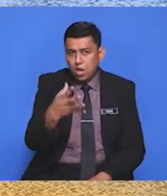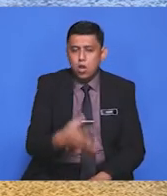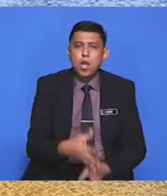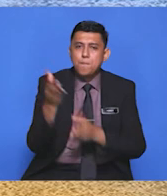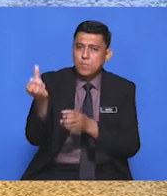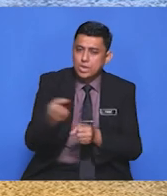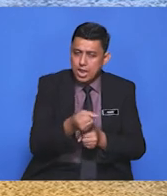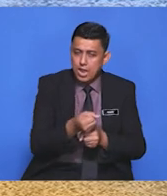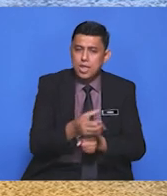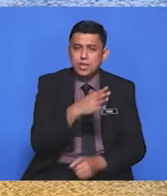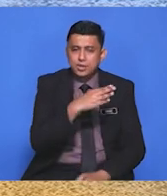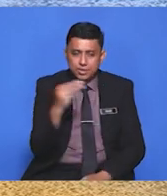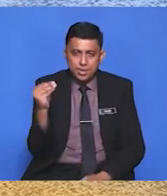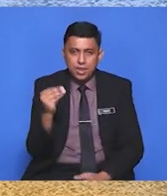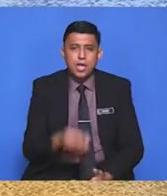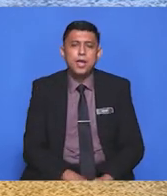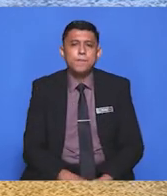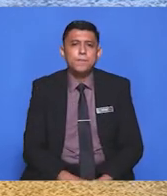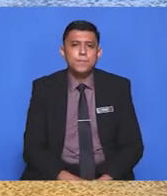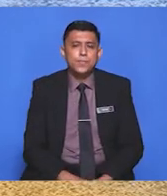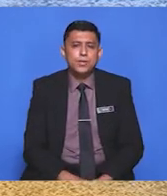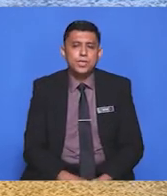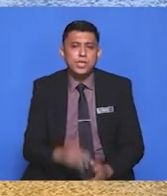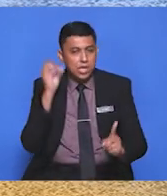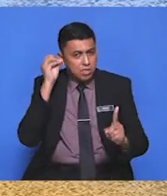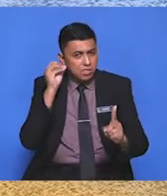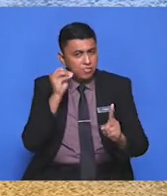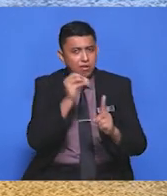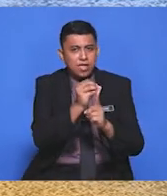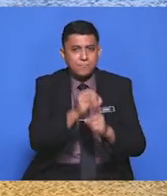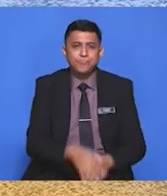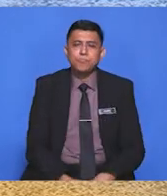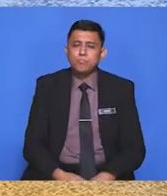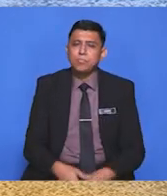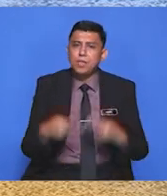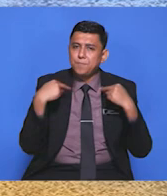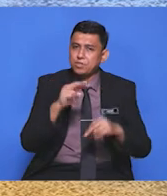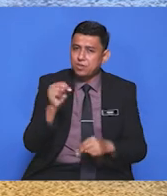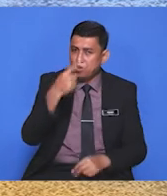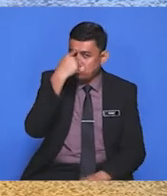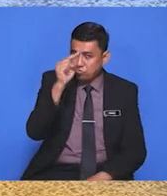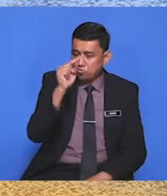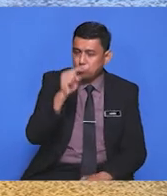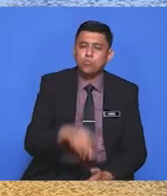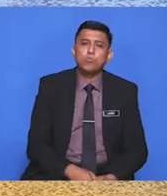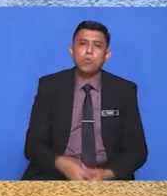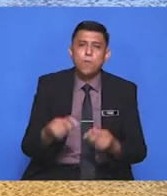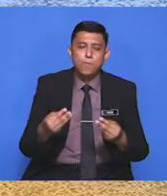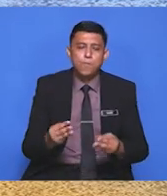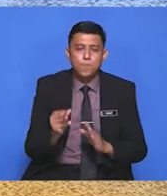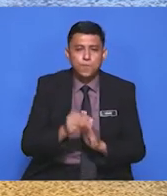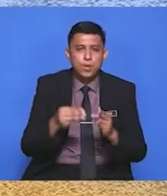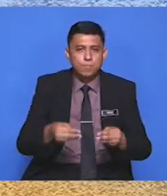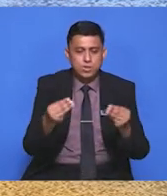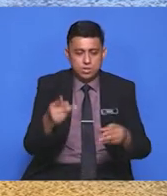menarik perhatian dan minat serta mempengaruhi sasaran pasaran organisasi atau